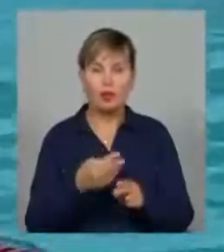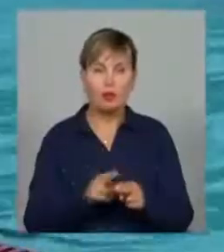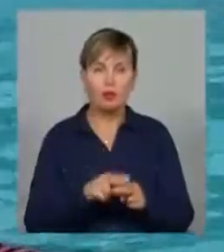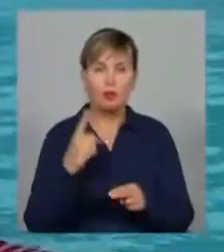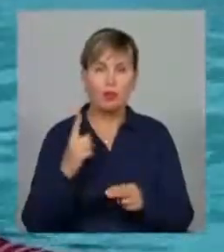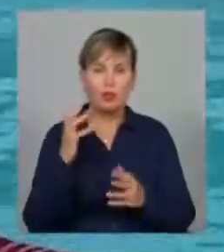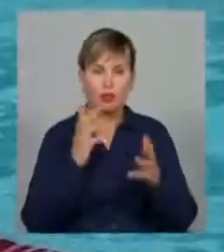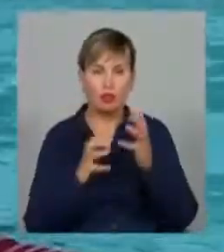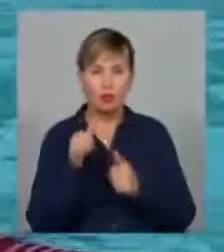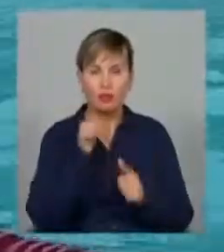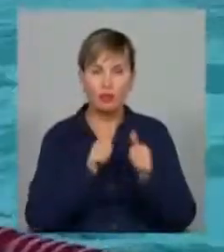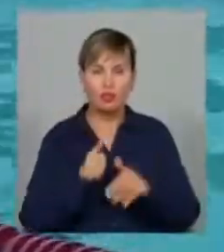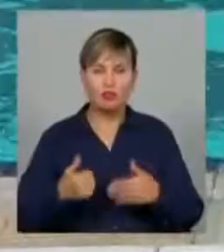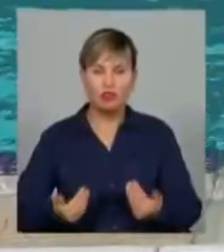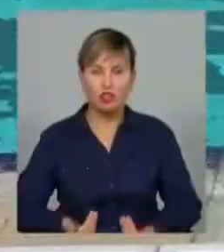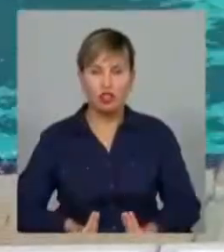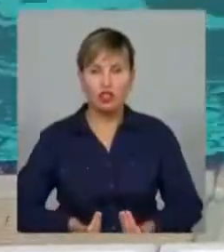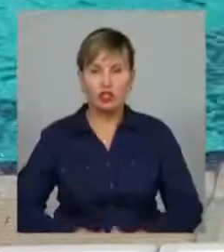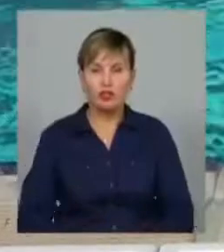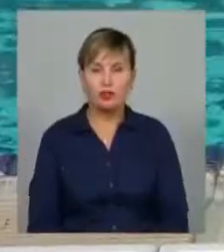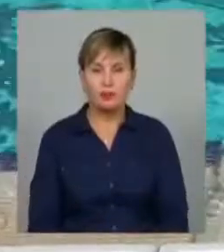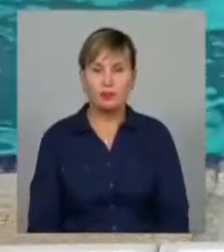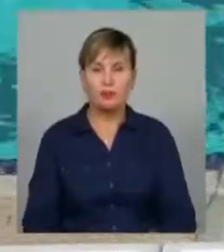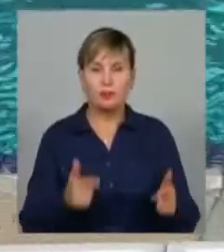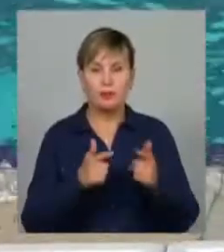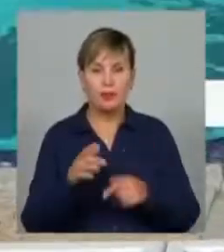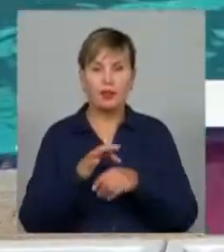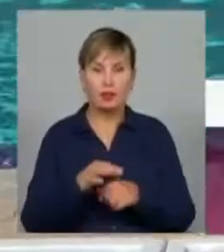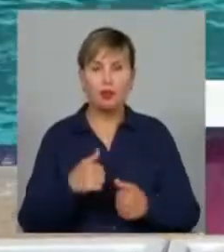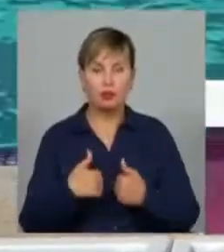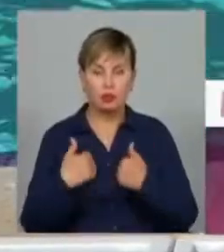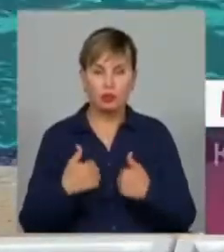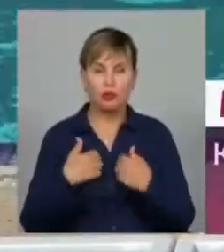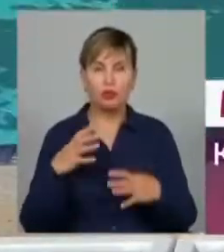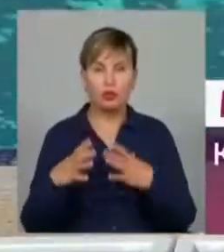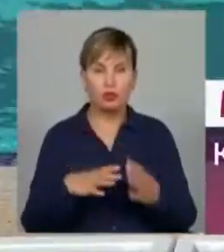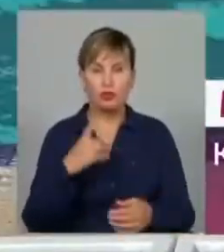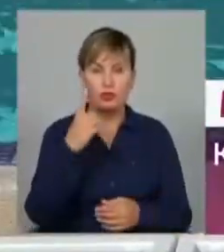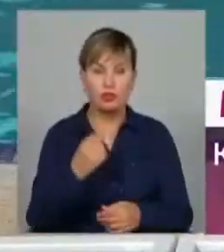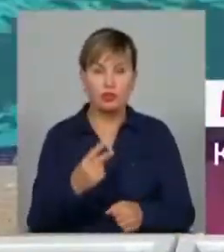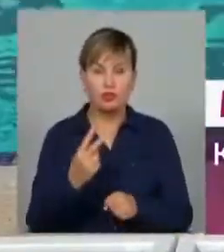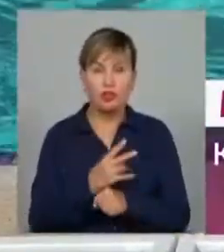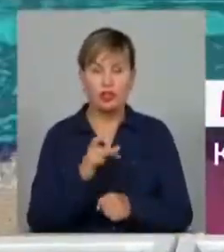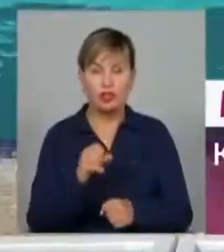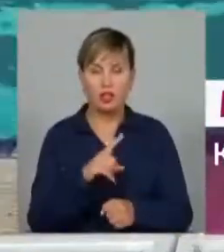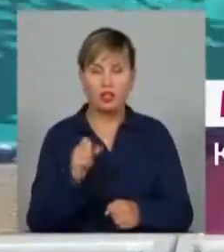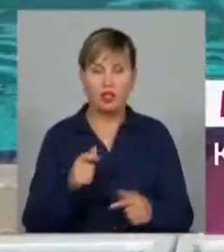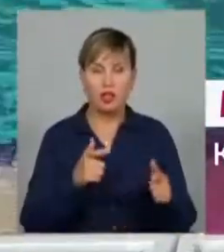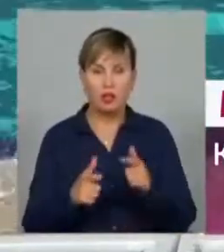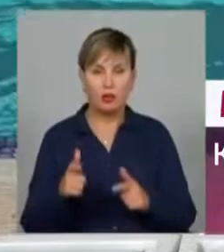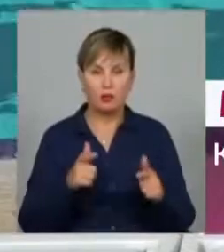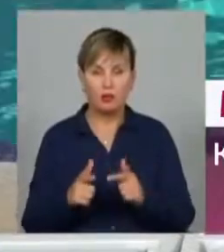первое серьезное испытание в жизни. Подготовка проходит усиленно. Тренируемся 2 раза в день.